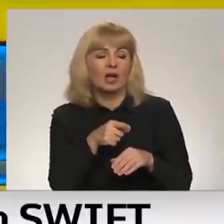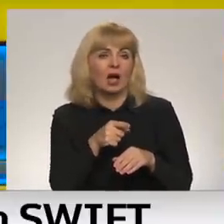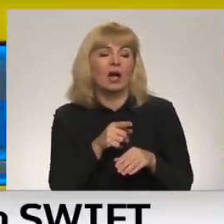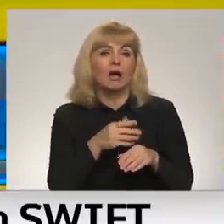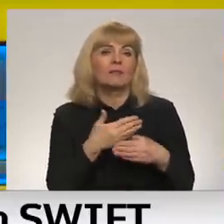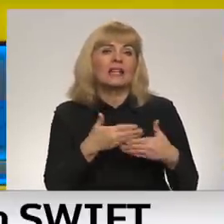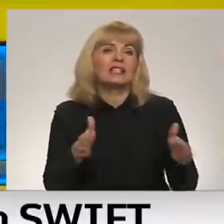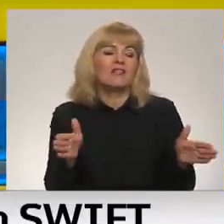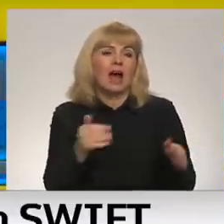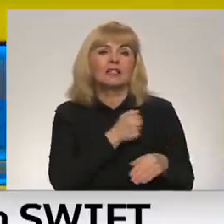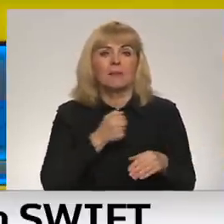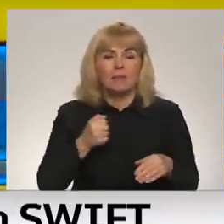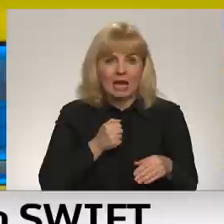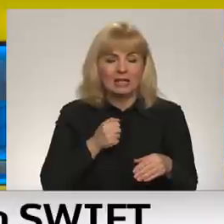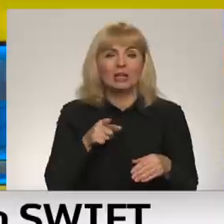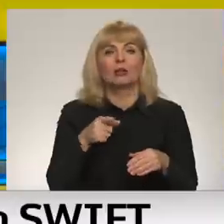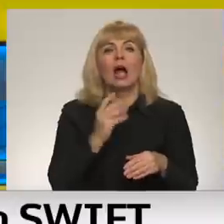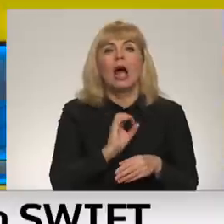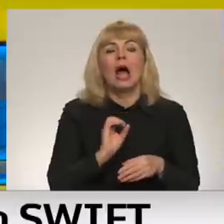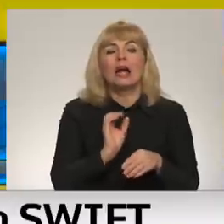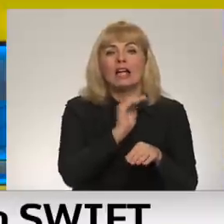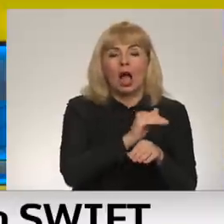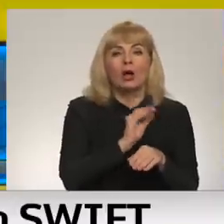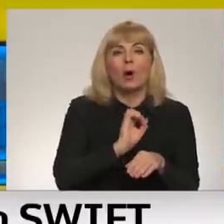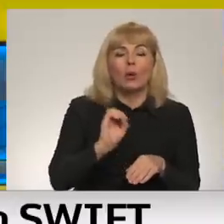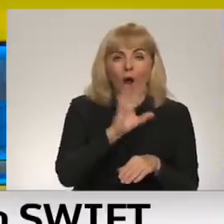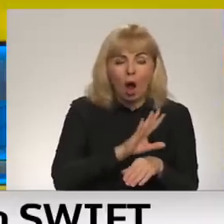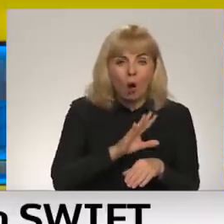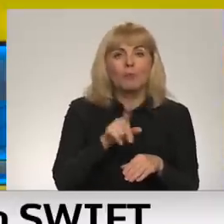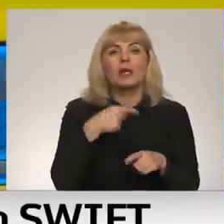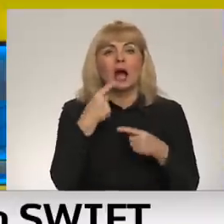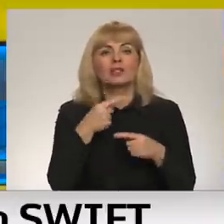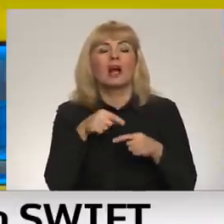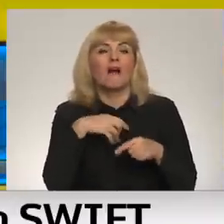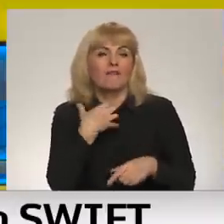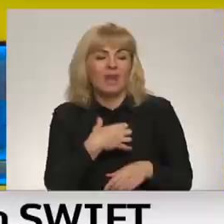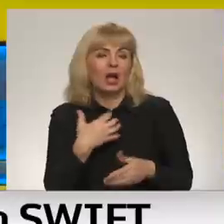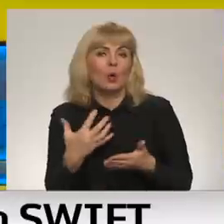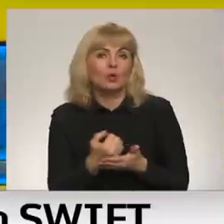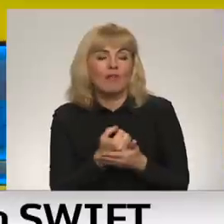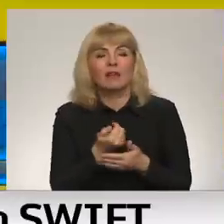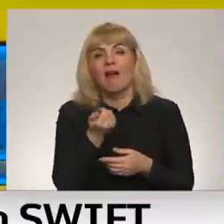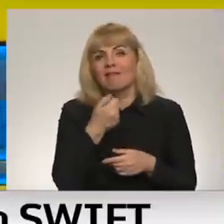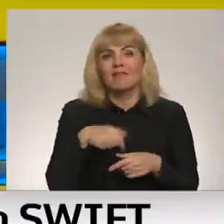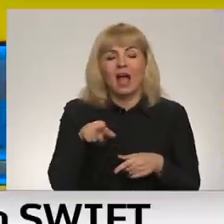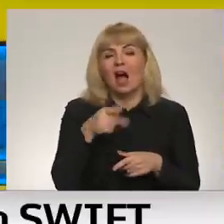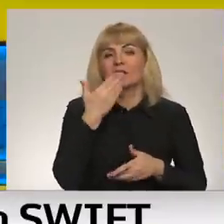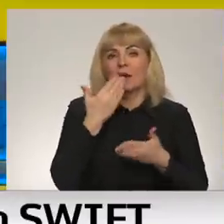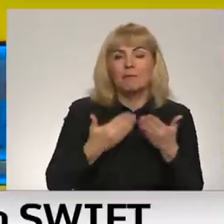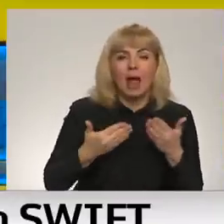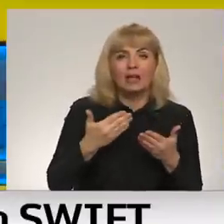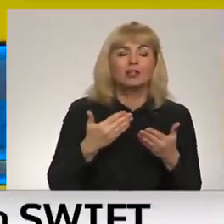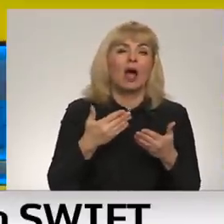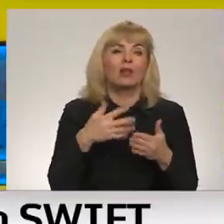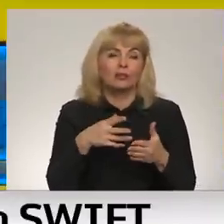teica, vajag runāt, diplomātijai ir, kā saka, jāuzvar šajā, bet mēs redzējām, ka nekāda mēģinājuma deeskalēt